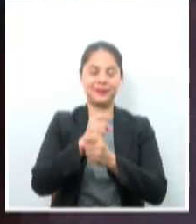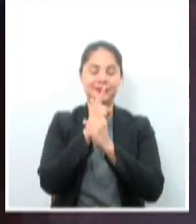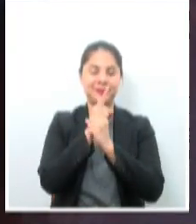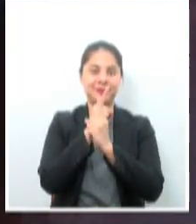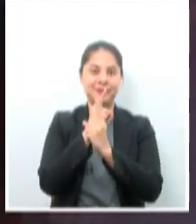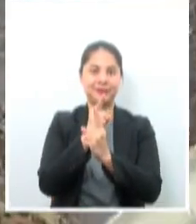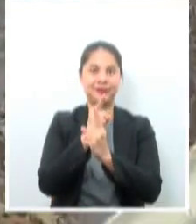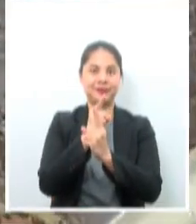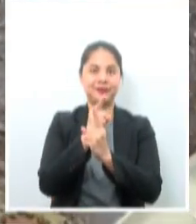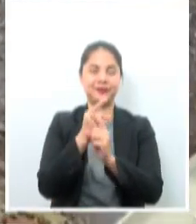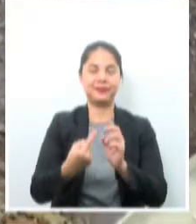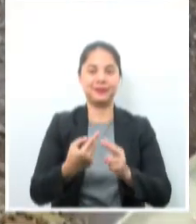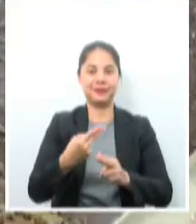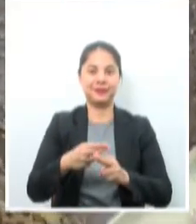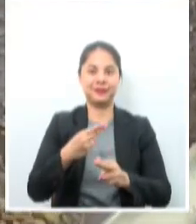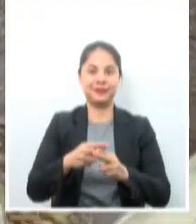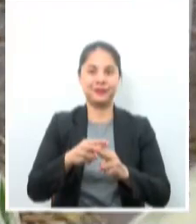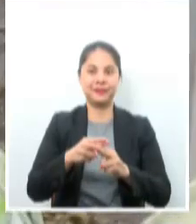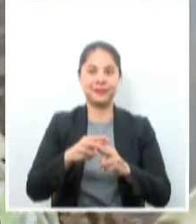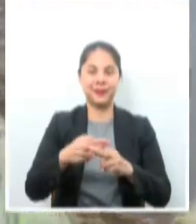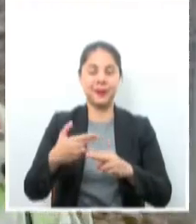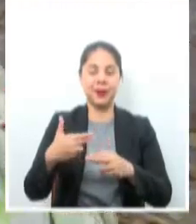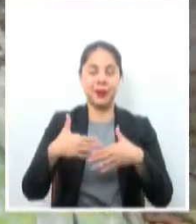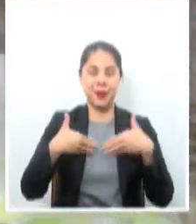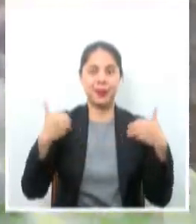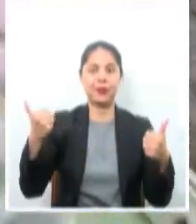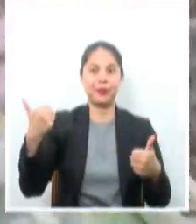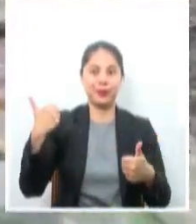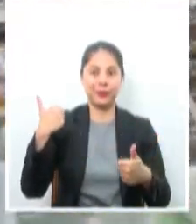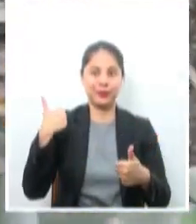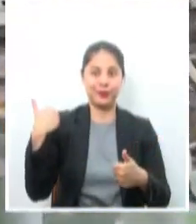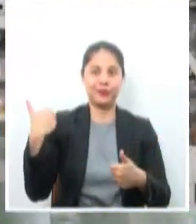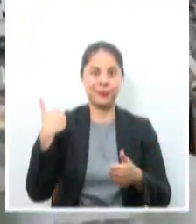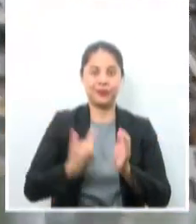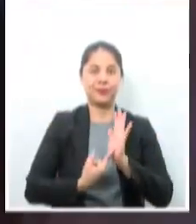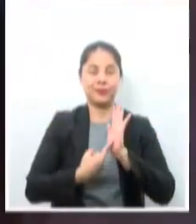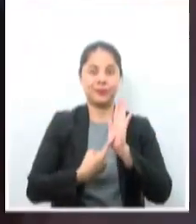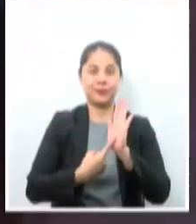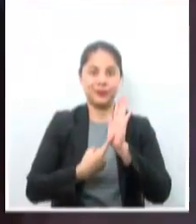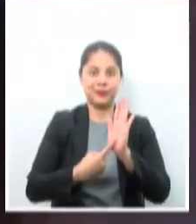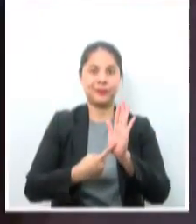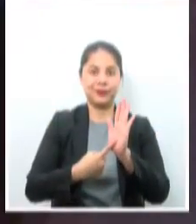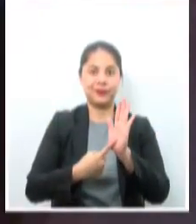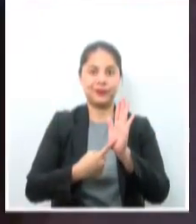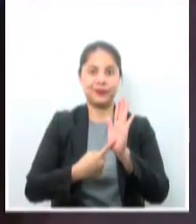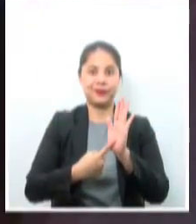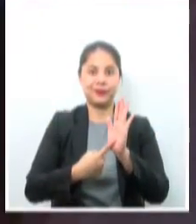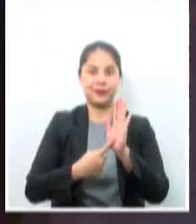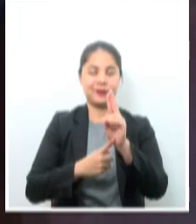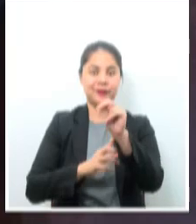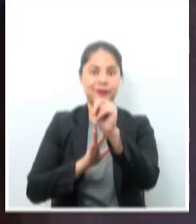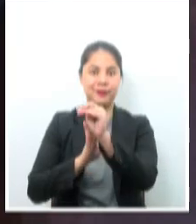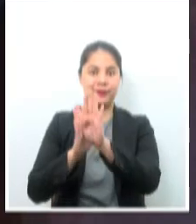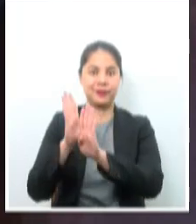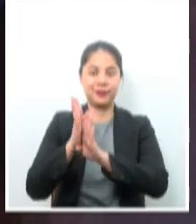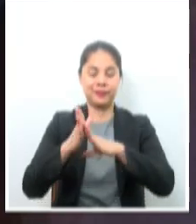การพัฒน์ที่ชื่อว่ามีสุขโมเดลโดยได้น้อมนำนโยบายเรียน